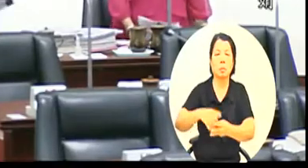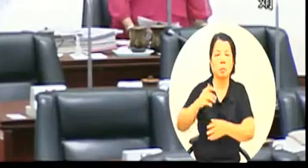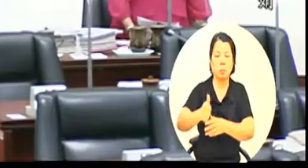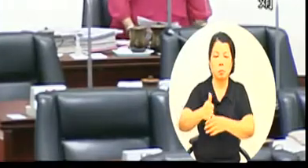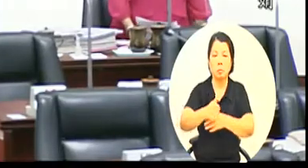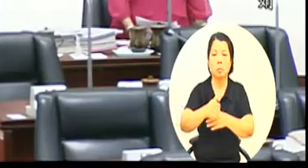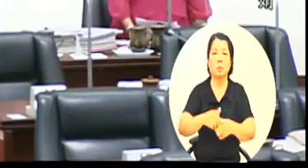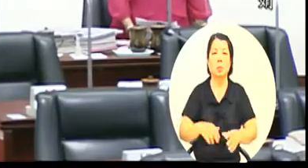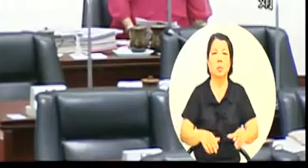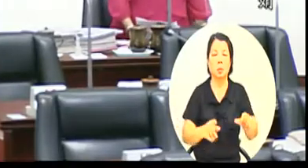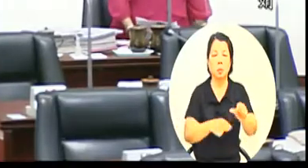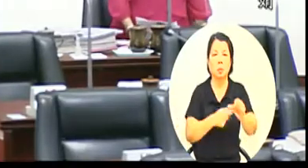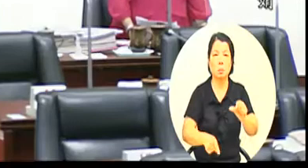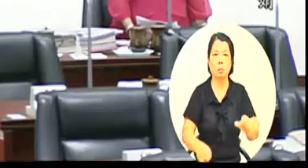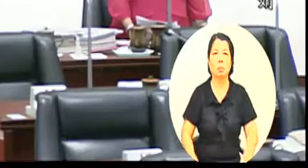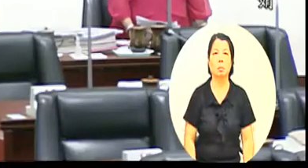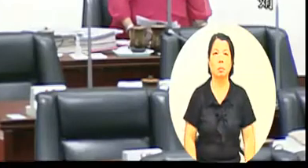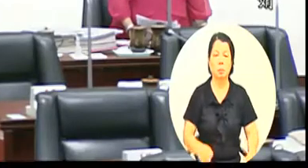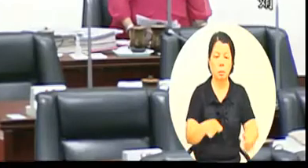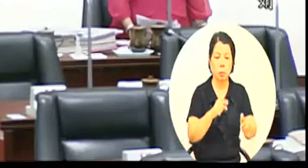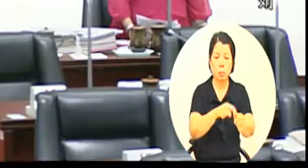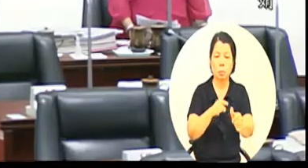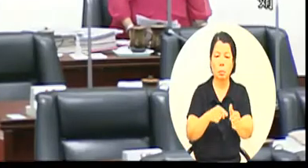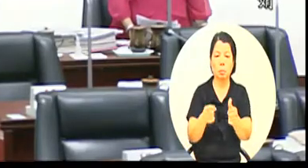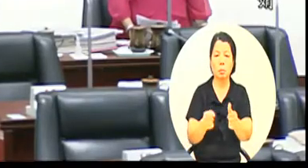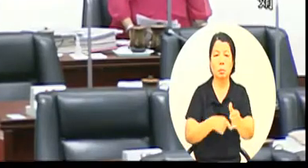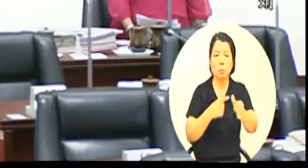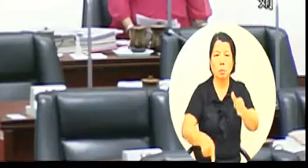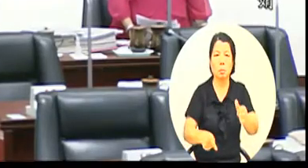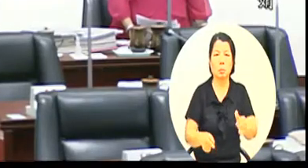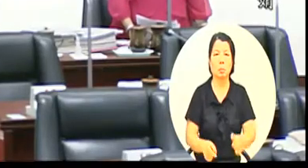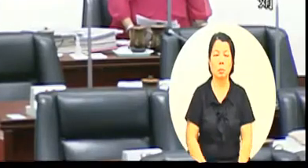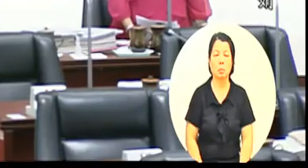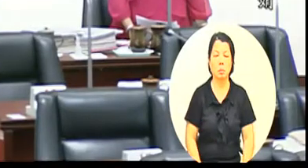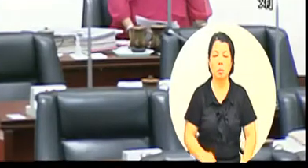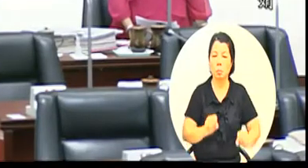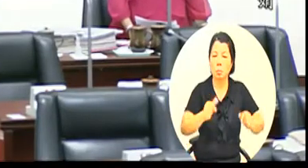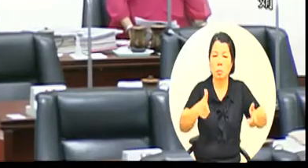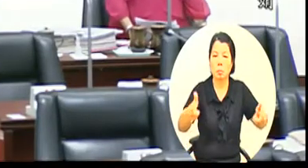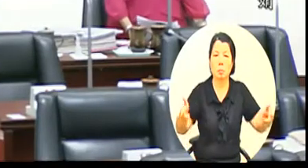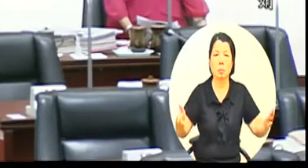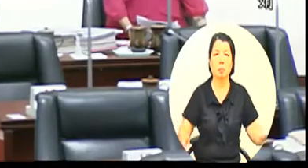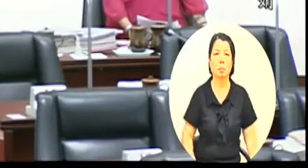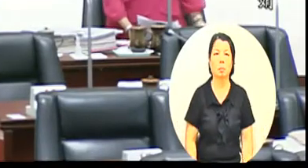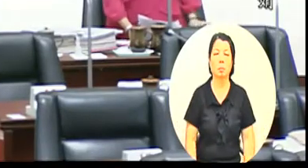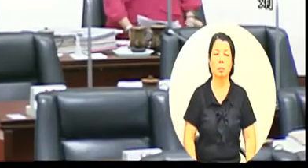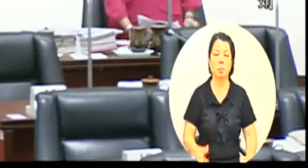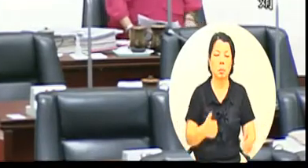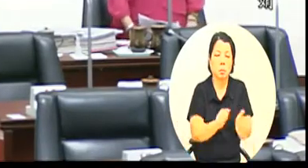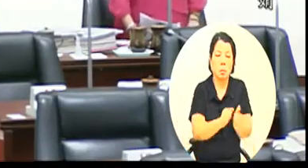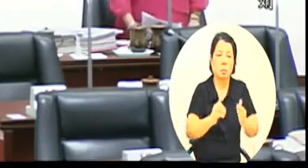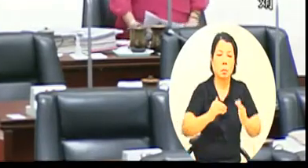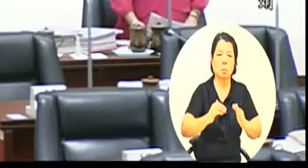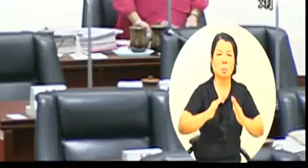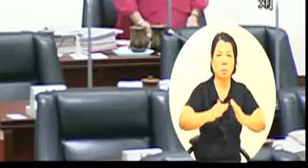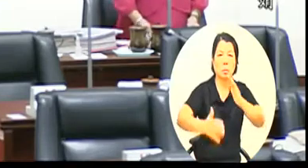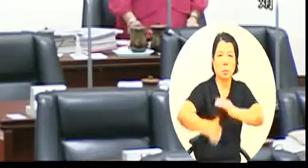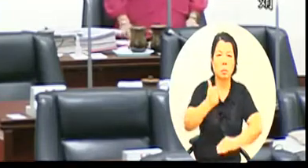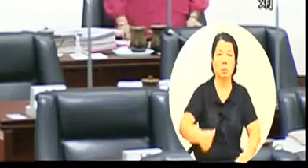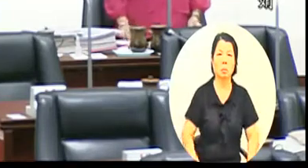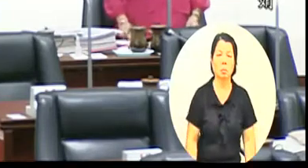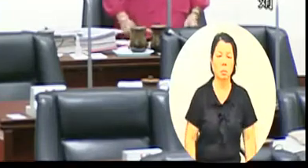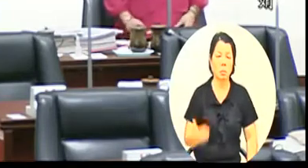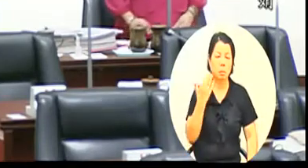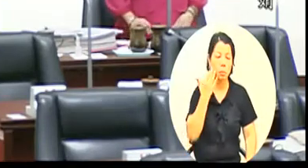既然你讲了这5个面向，副市长，你可不可以告诉我有哪几个专